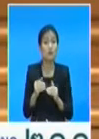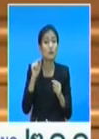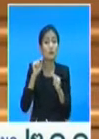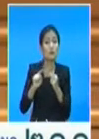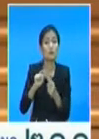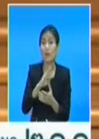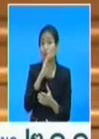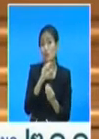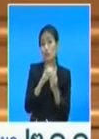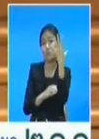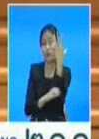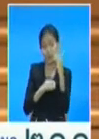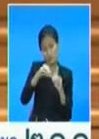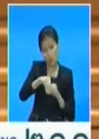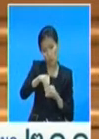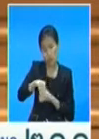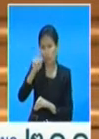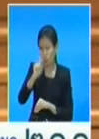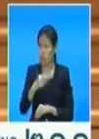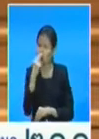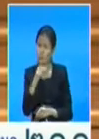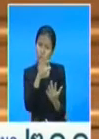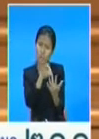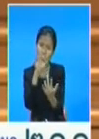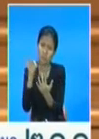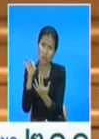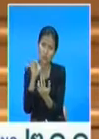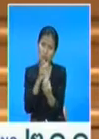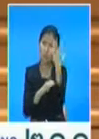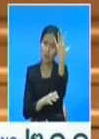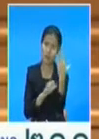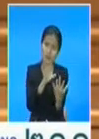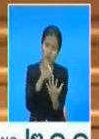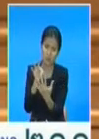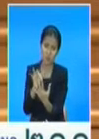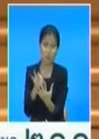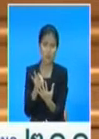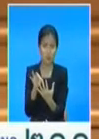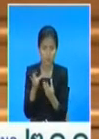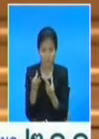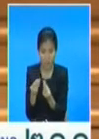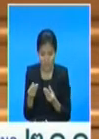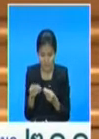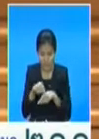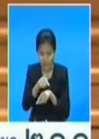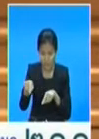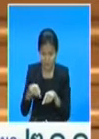ต้องปลูกให้เหมาะสมกับพื้นที่ต้องปลูกให้เหมาะสมกับบริเวณนั้นๆด้วยผมให้ดูตัวอย่างครับ